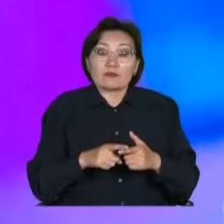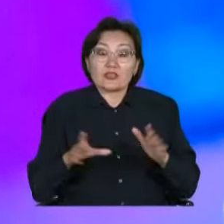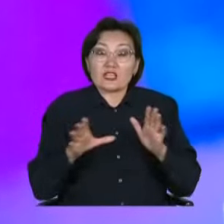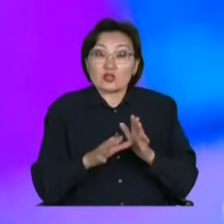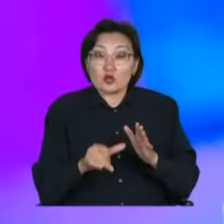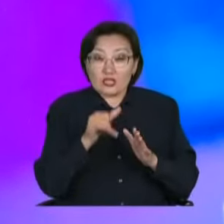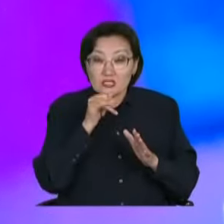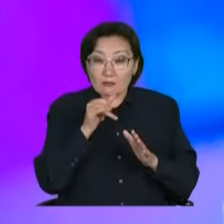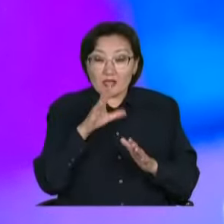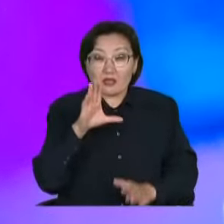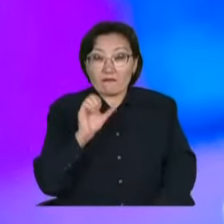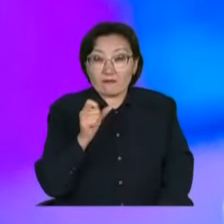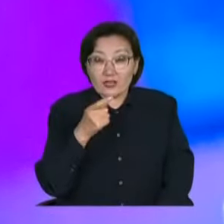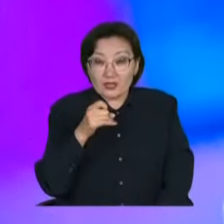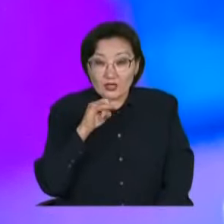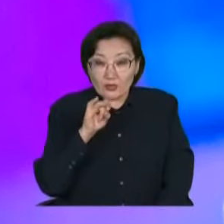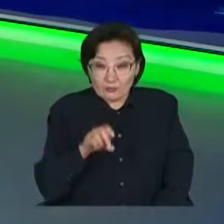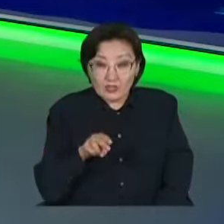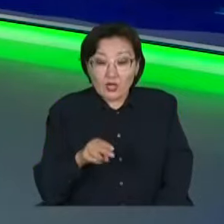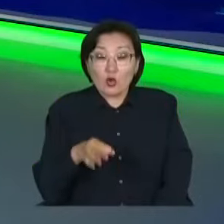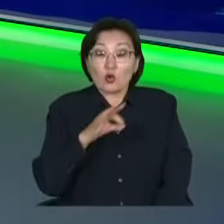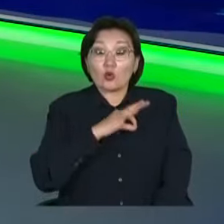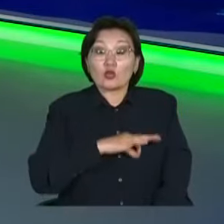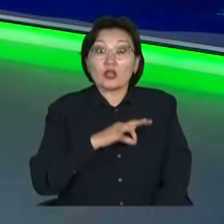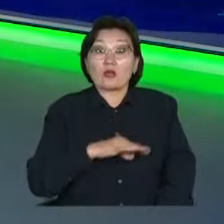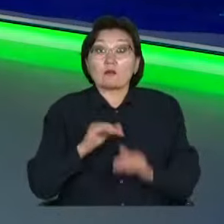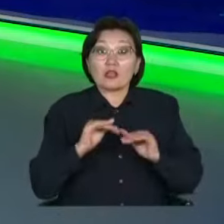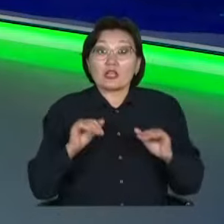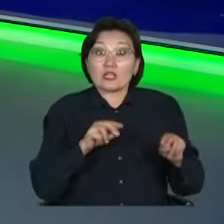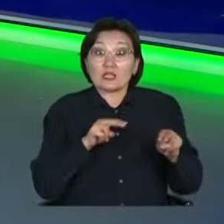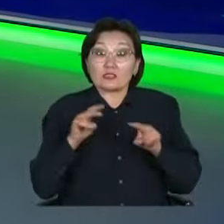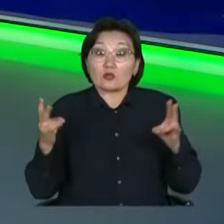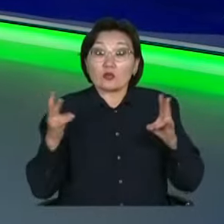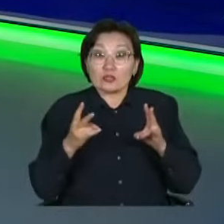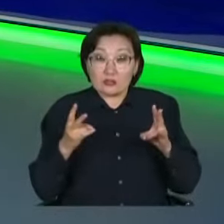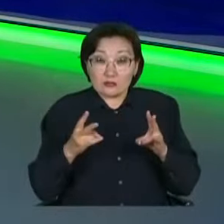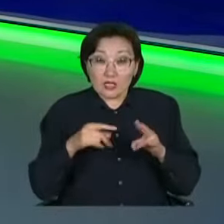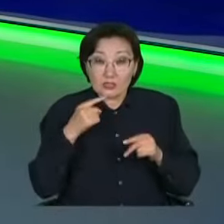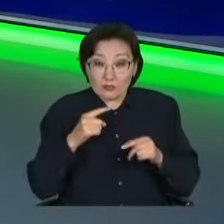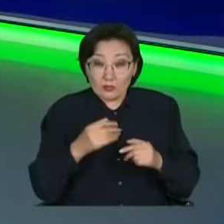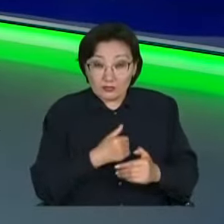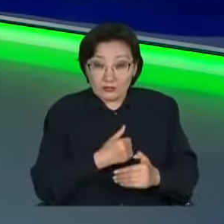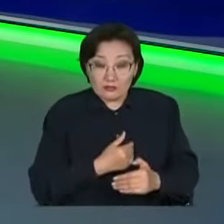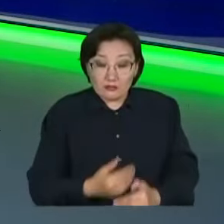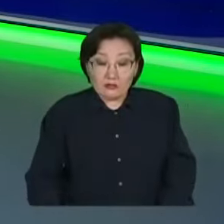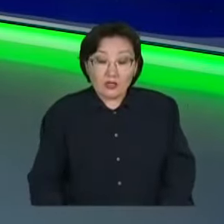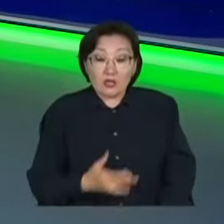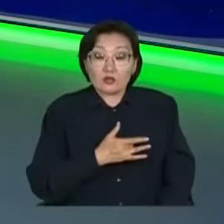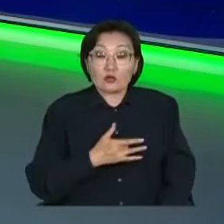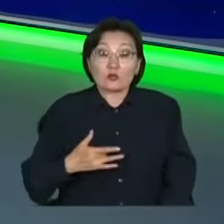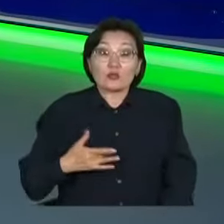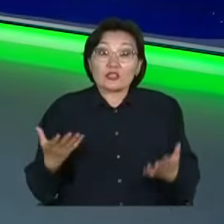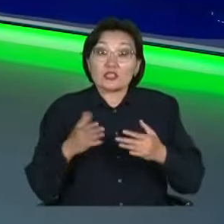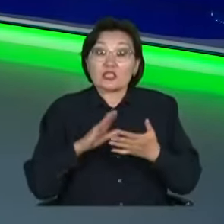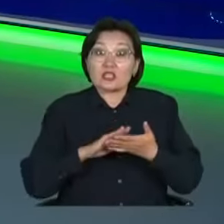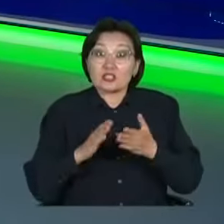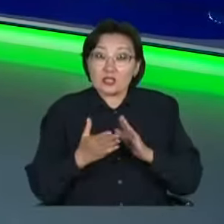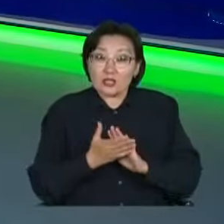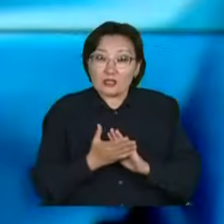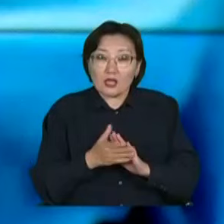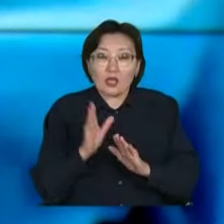темекілерін қадағалап тұрсаңыздар деп айтар едім. Өкпе қандай жағдайда болды ота жасаған